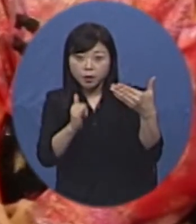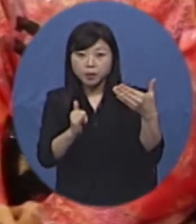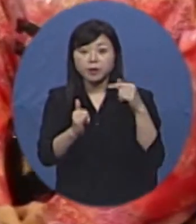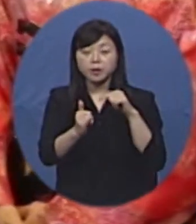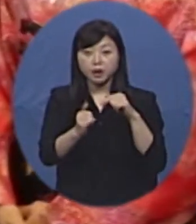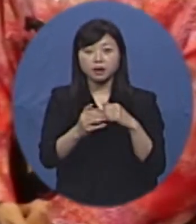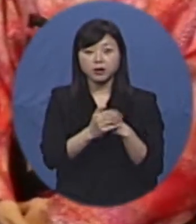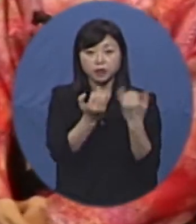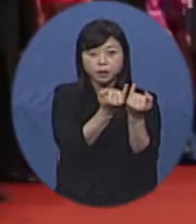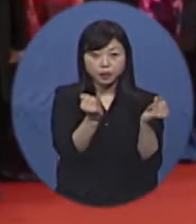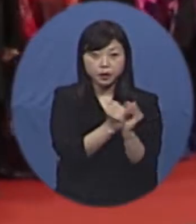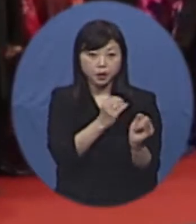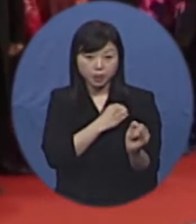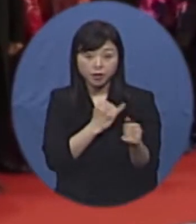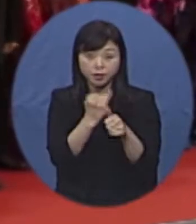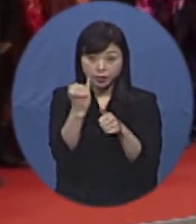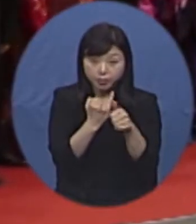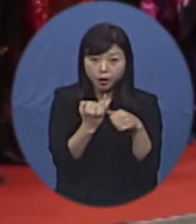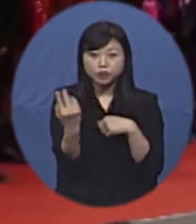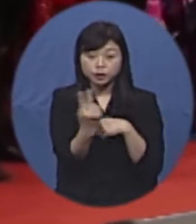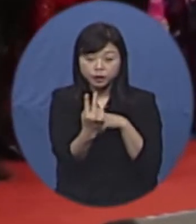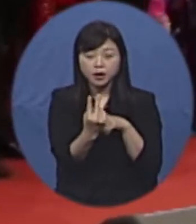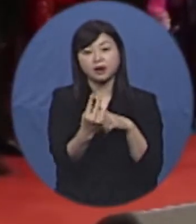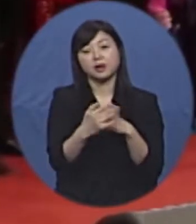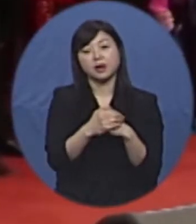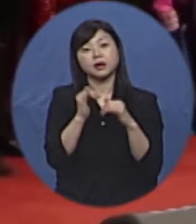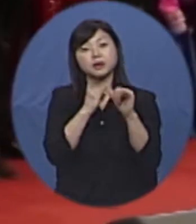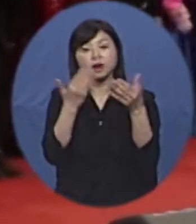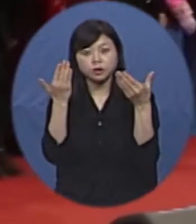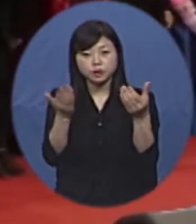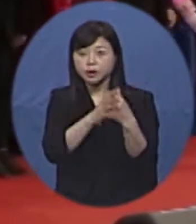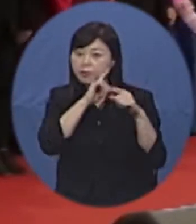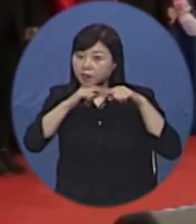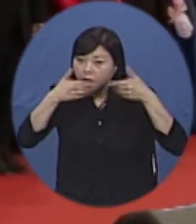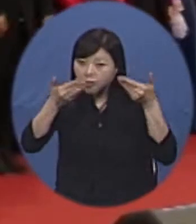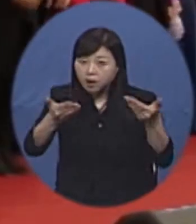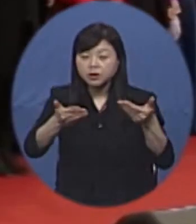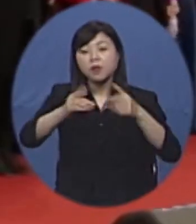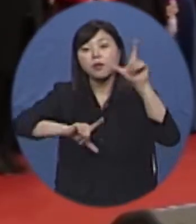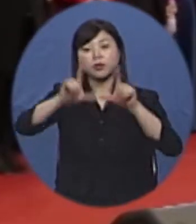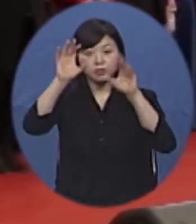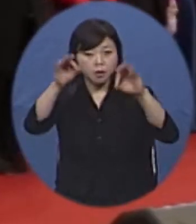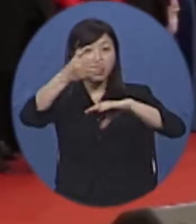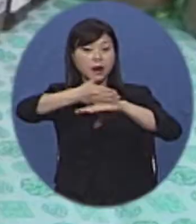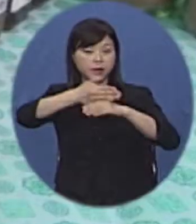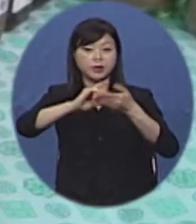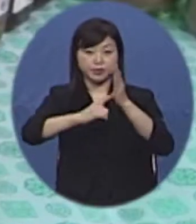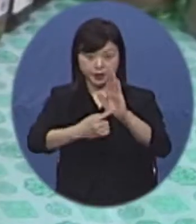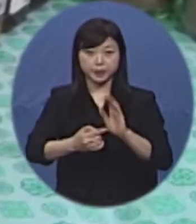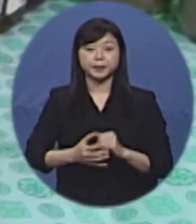회원들과 배우자에게 외조상도 시상하며 이들의 헌신적인 모습에 감사대표했습니다.